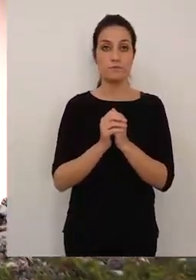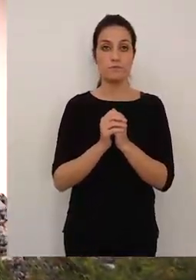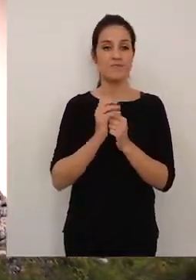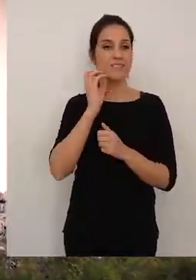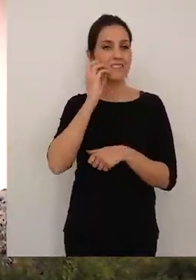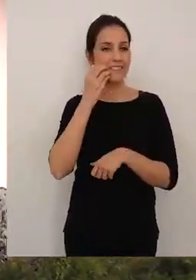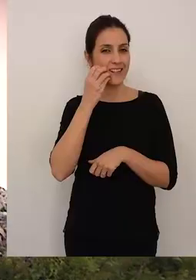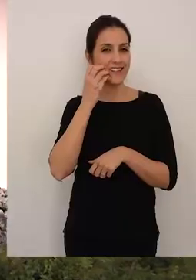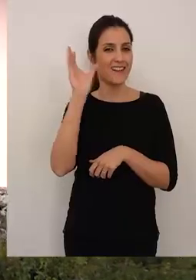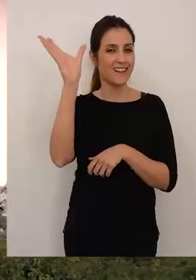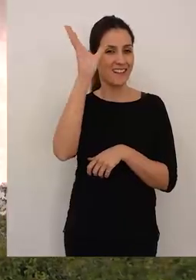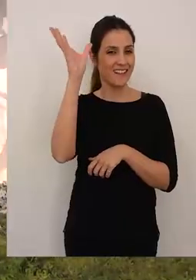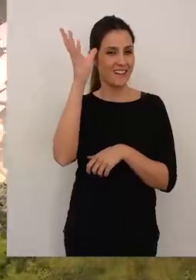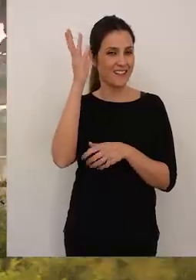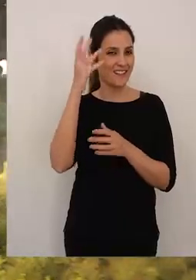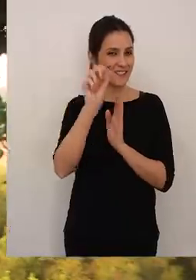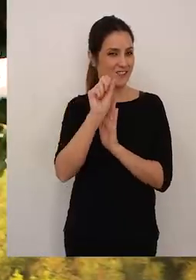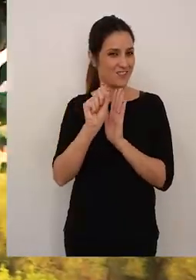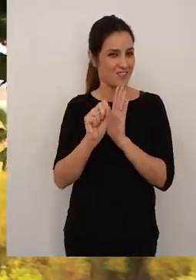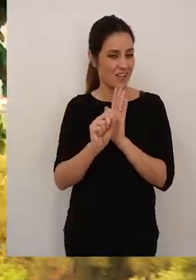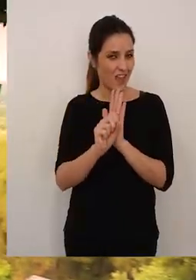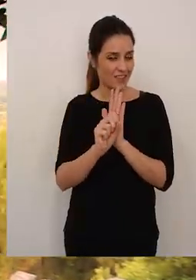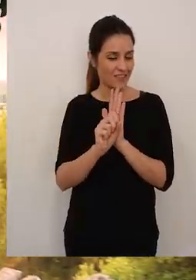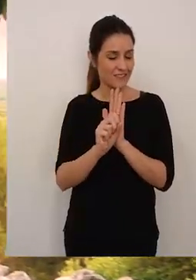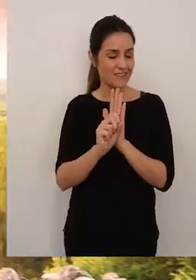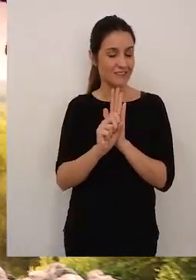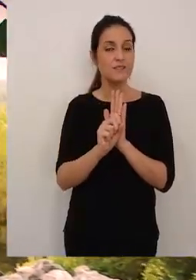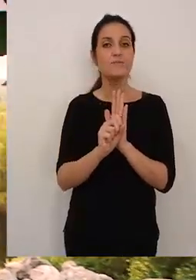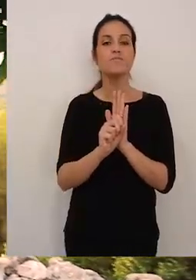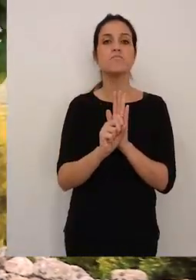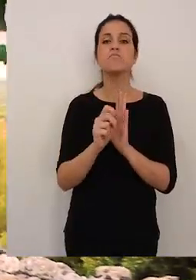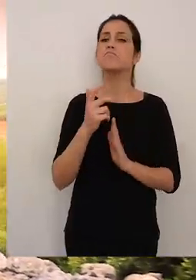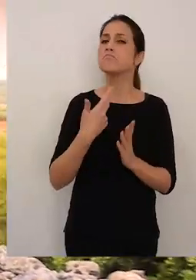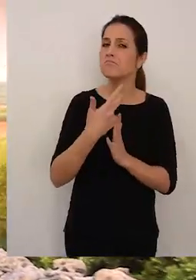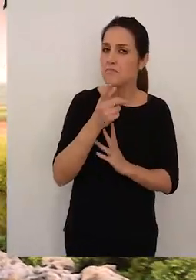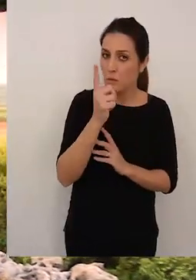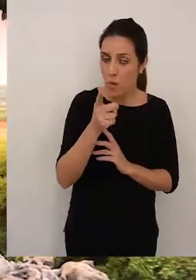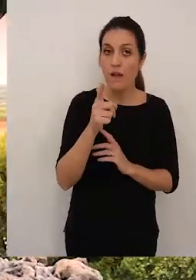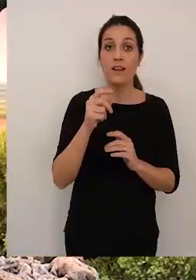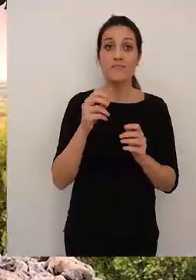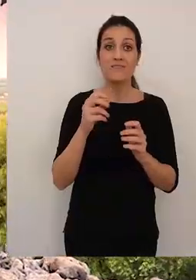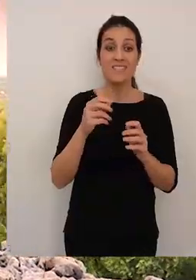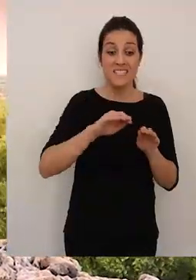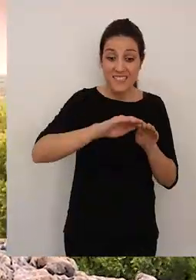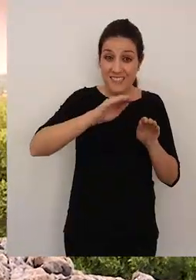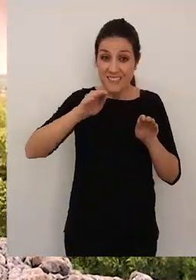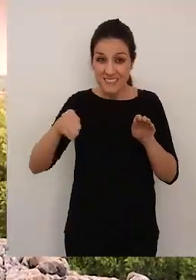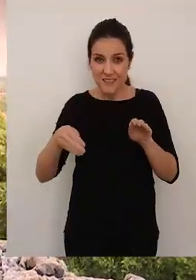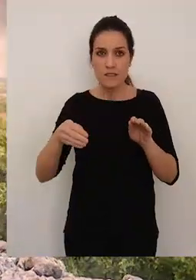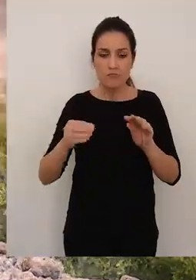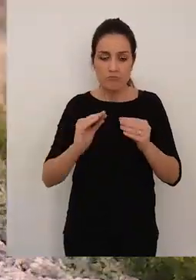Curiosa è la leggenda popolare legata alla sua realizzazione. Si racconta che la specchia fosse stata costruita da imponenti